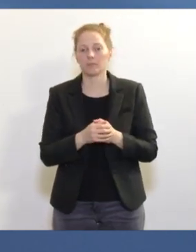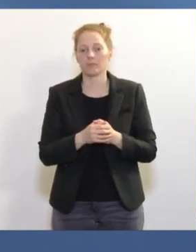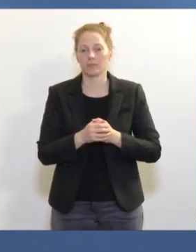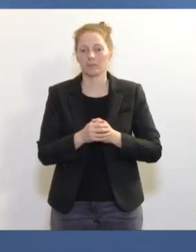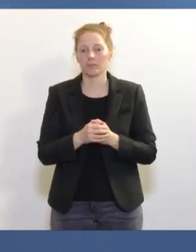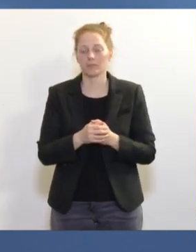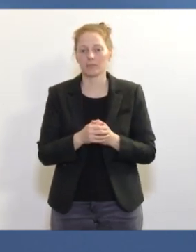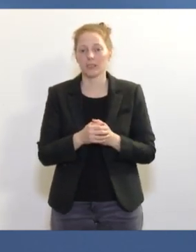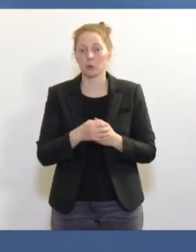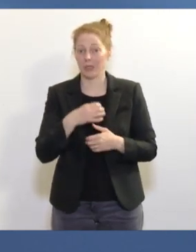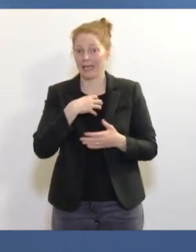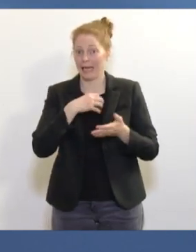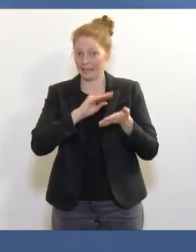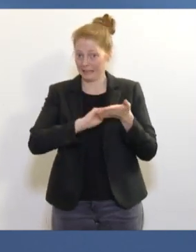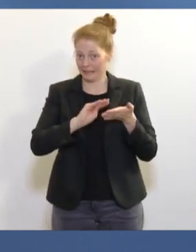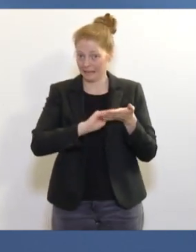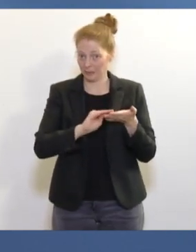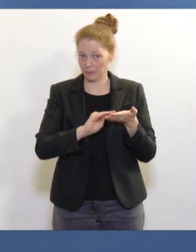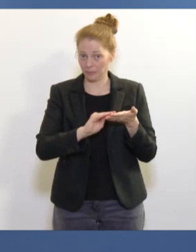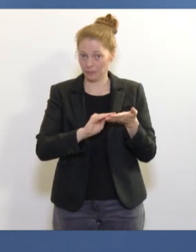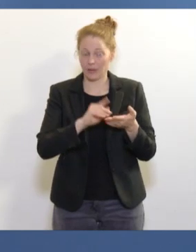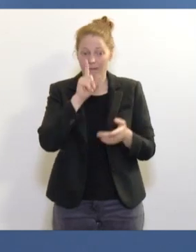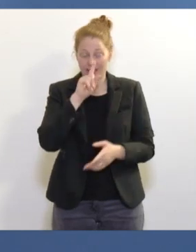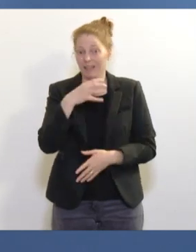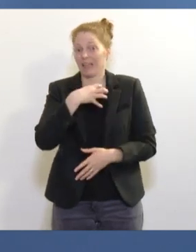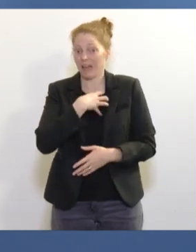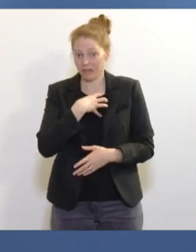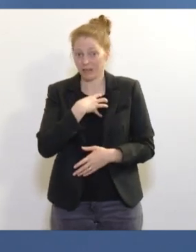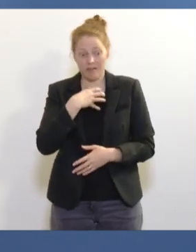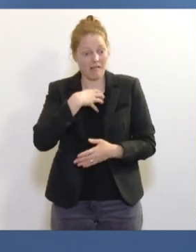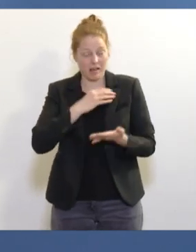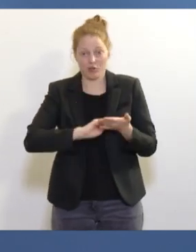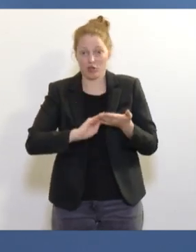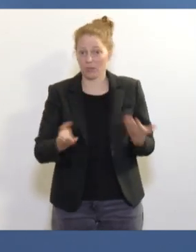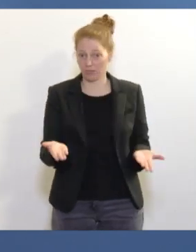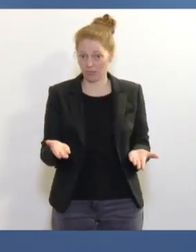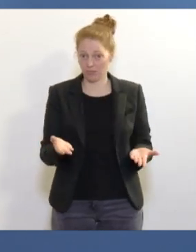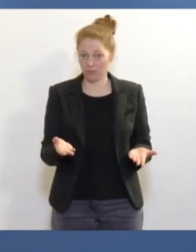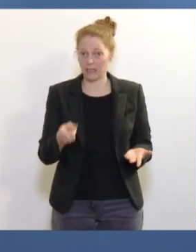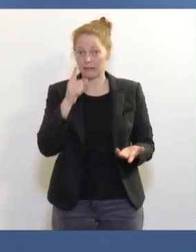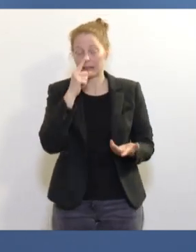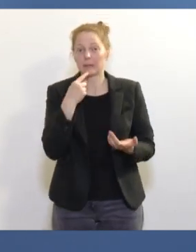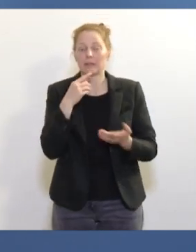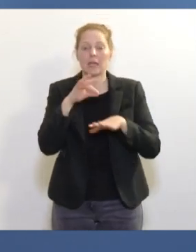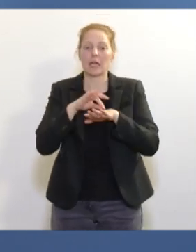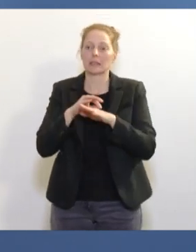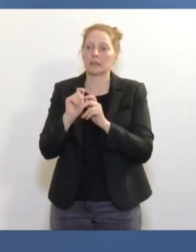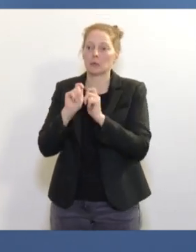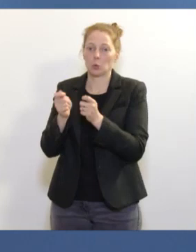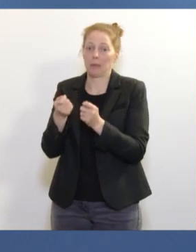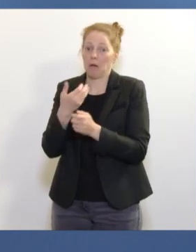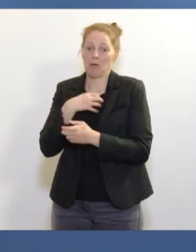dass der Krankenschein etwas das, was die Kette von den Kranken ist. Und jedwerin, den Krankenschein hält, ohne dass ein